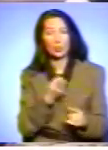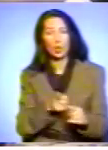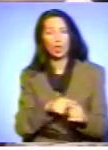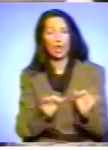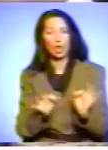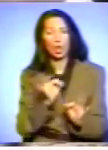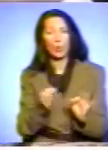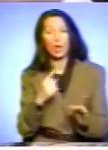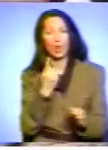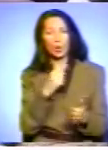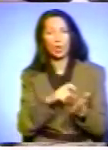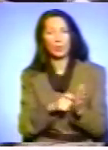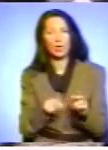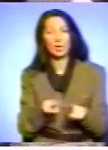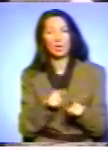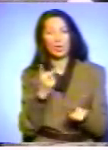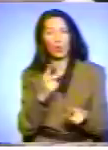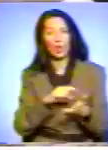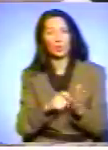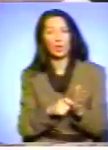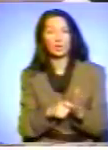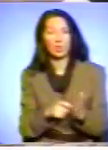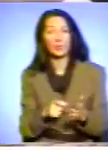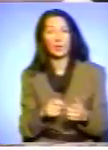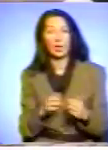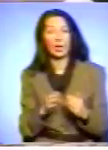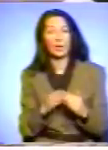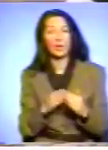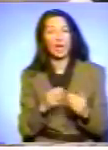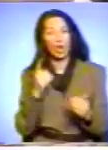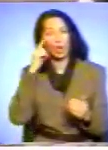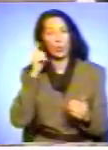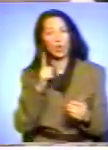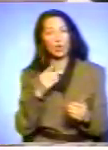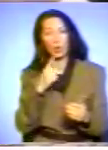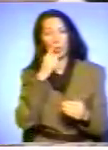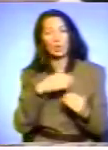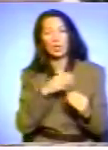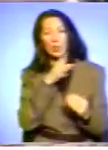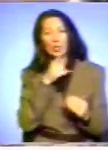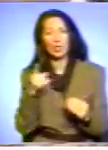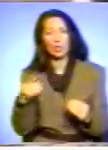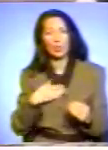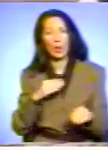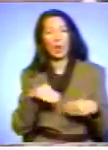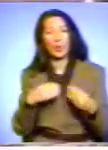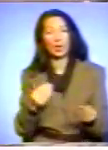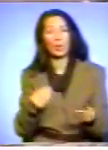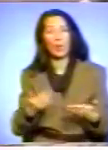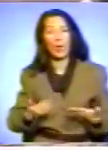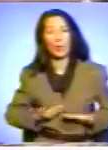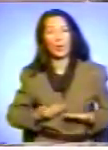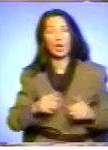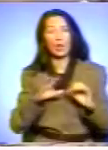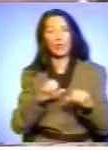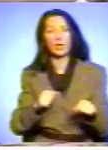нормальні однокімнатні і двокімнатні квартири. І я думаю, що в найближчий час ми передамо в комунальну власність